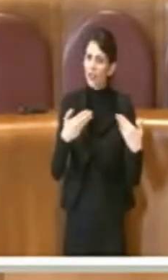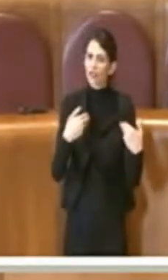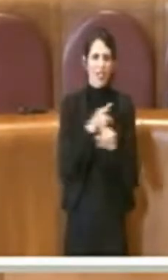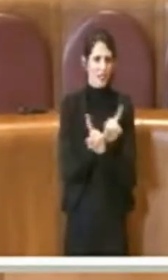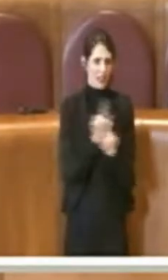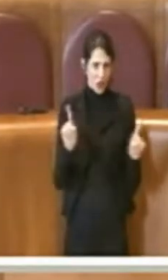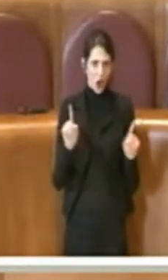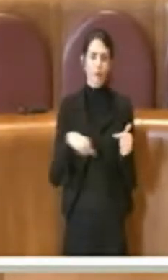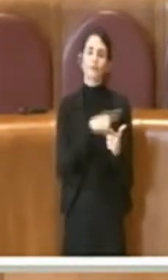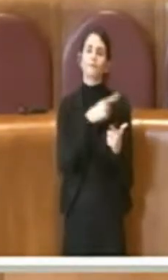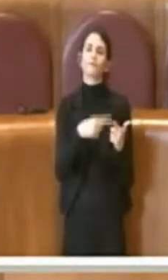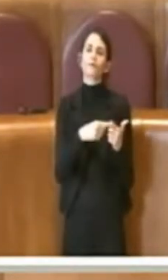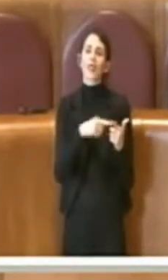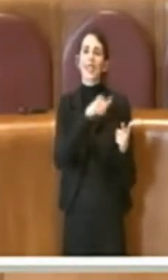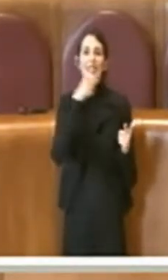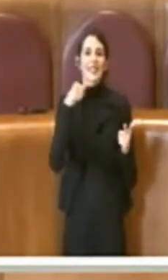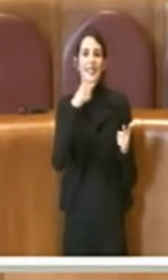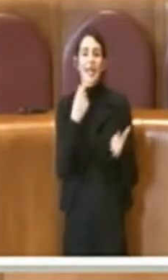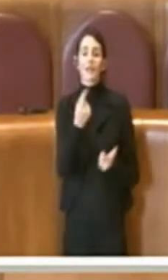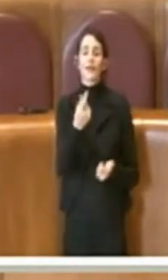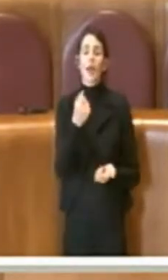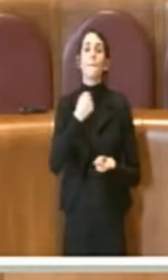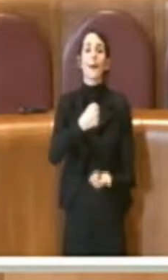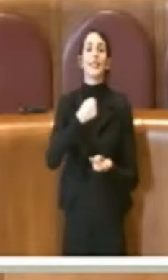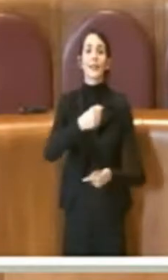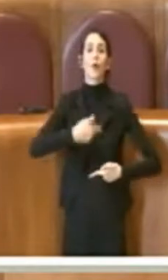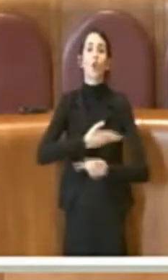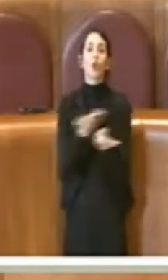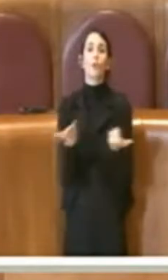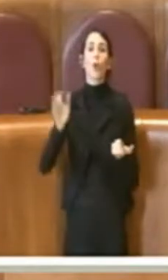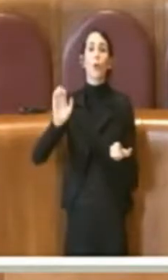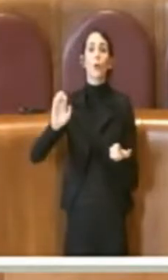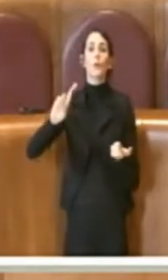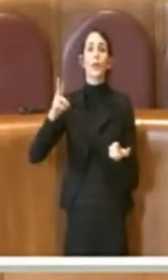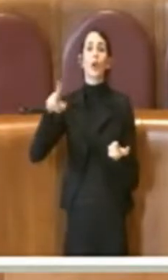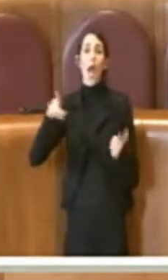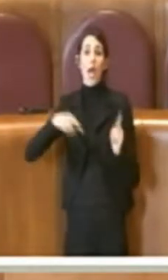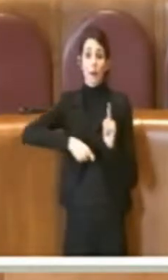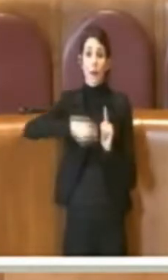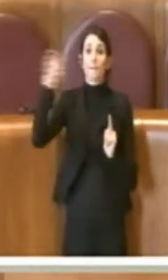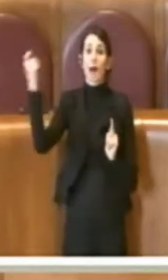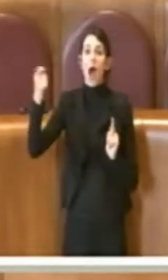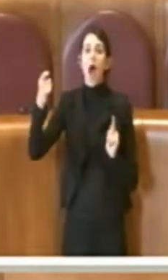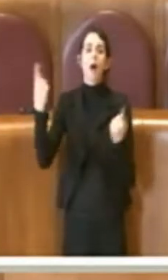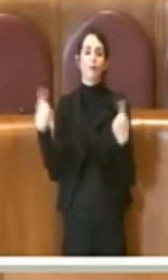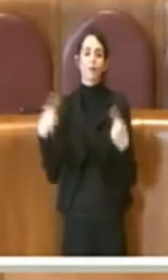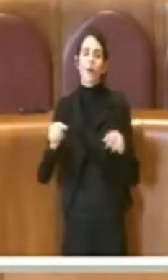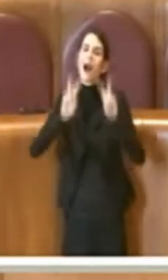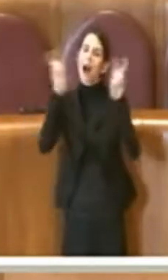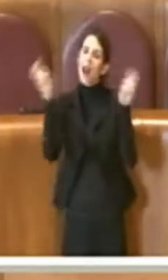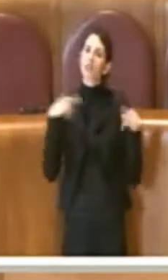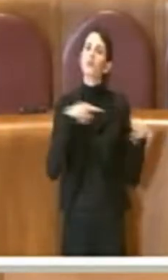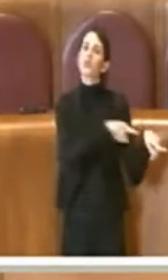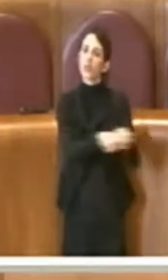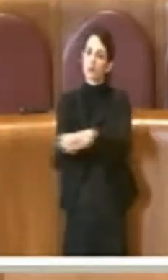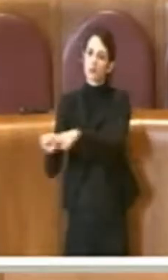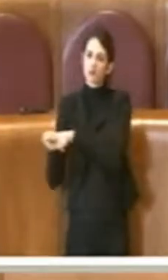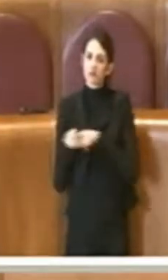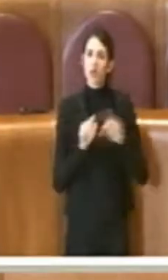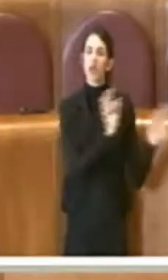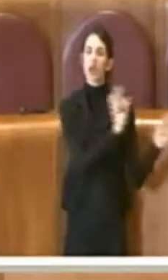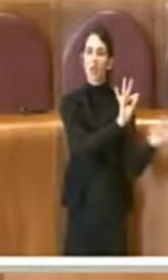necessità di aumentare il patrimonio pubblico ERP, tutti i temi condivisibili. Ovviamente questi temi poi vengono utilizzati per